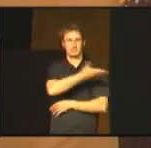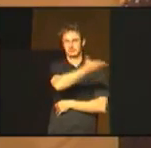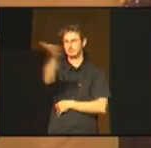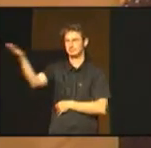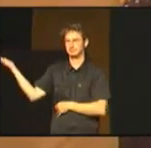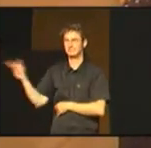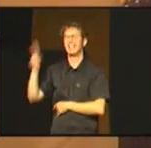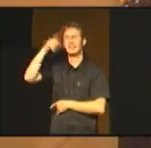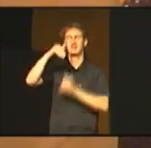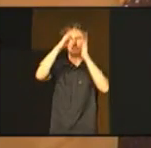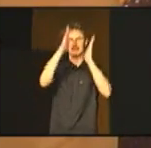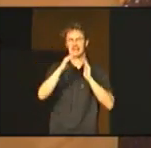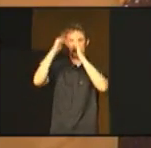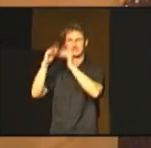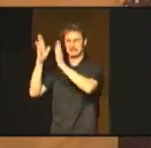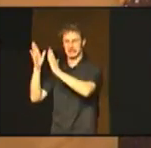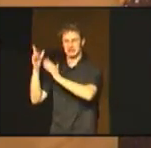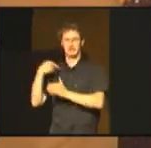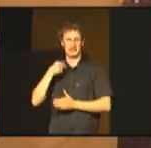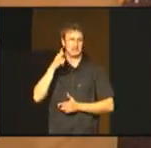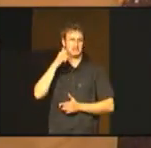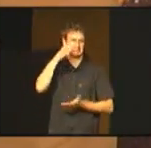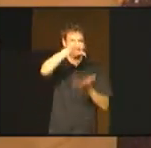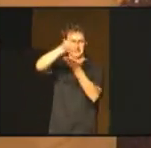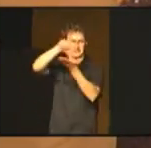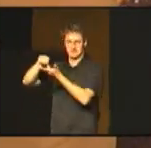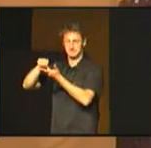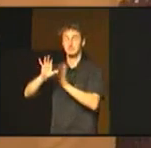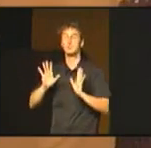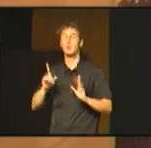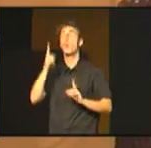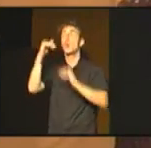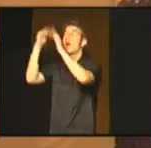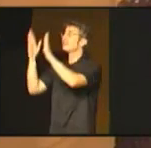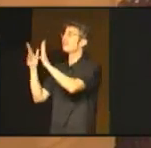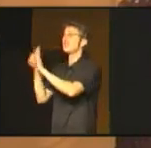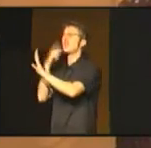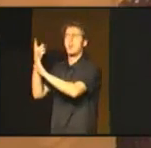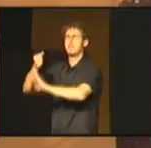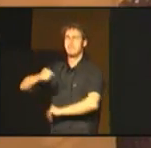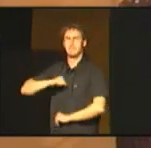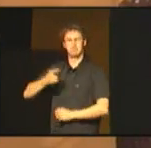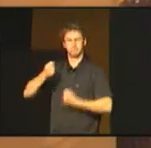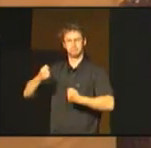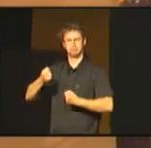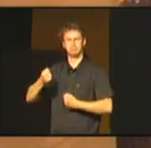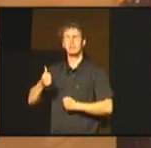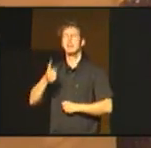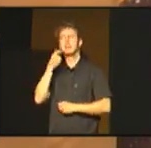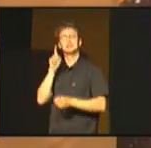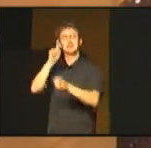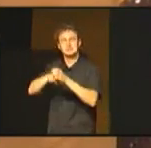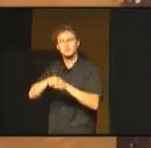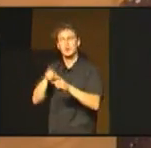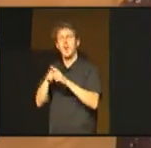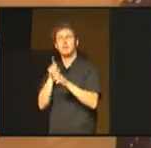moltes entitats de la societat civil. Però, sens dubte, una d'aquestes entitats més potents i amb més implicació